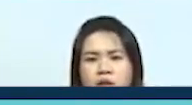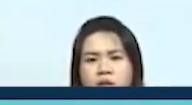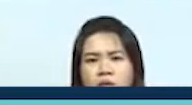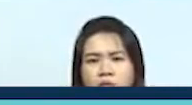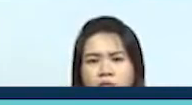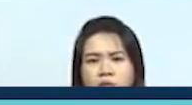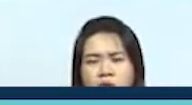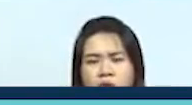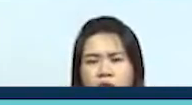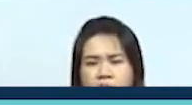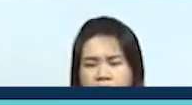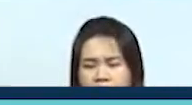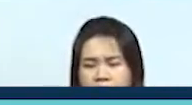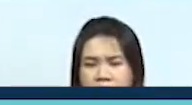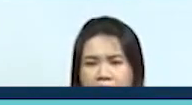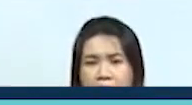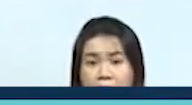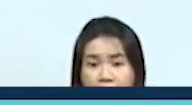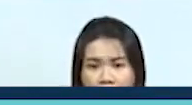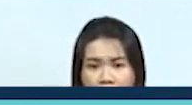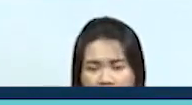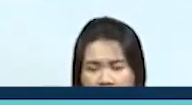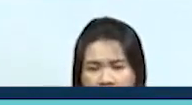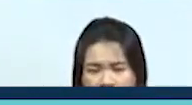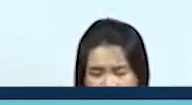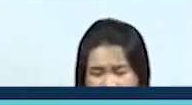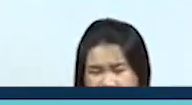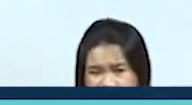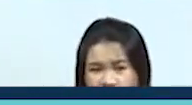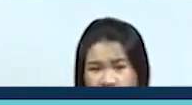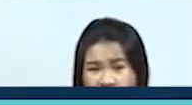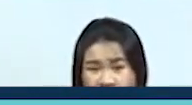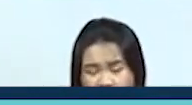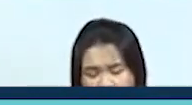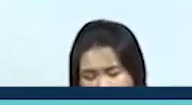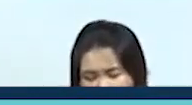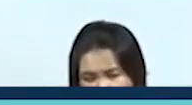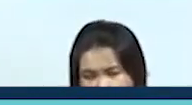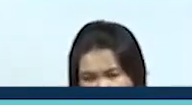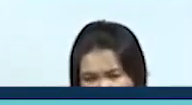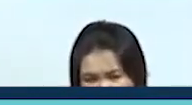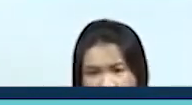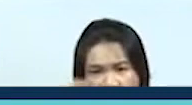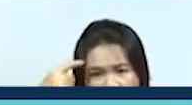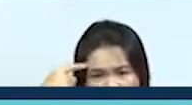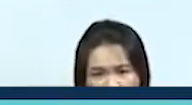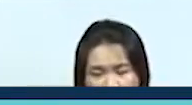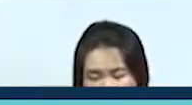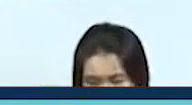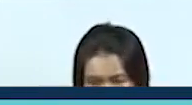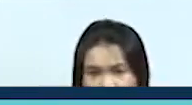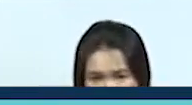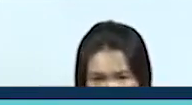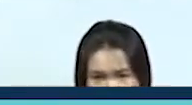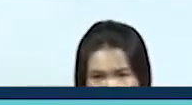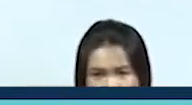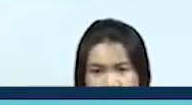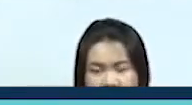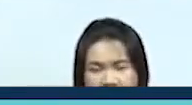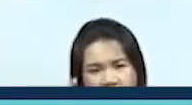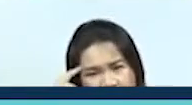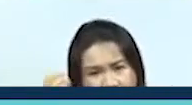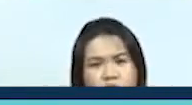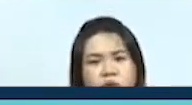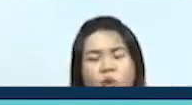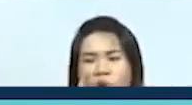ณ์ร่วมกันบนพื้นที่เชิงยุทธศาสตร์ที่มีความสำคัญต่อปัญหายาเสพติดโดยเฉพาะพื้นที่บริเวณชายแดนและพื้นที่ลุ่มแม่น้